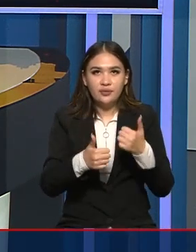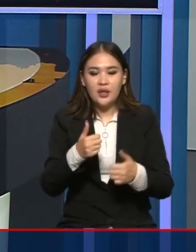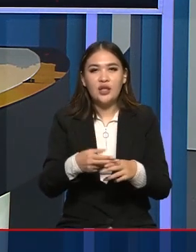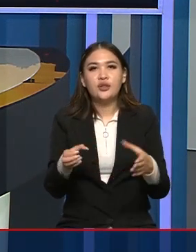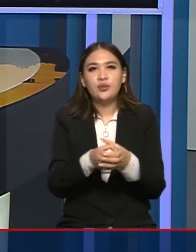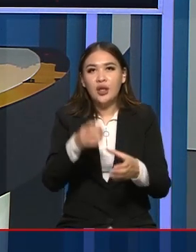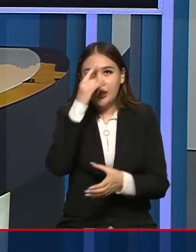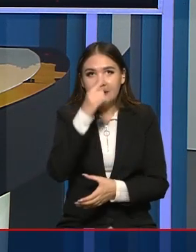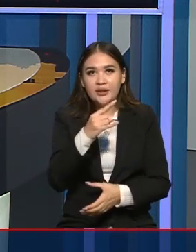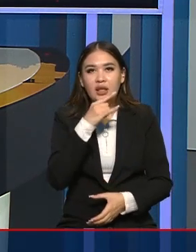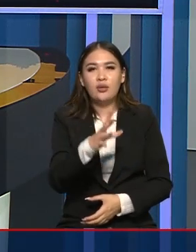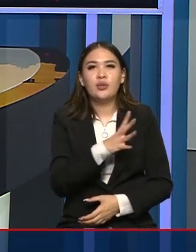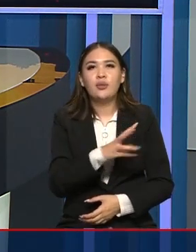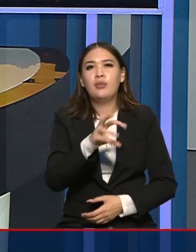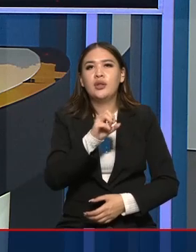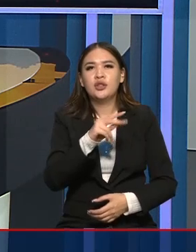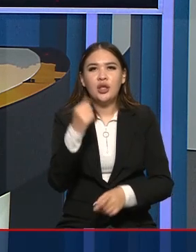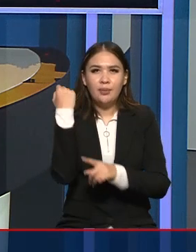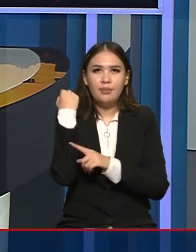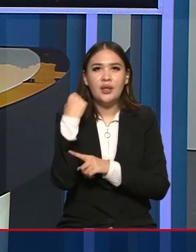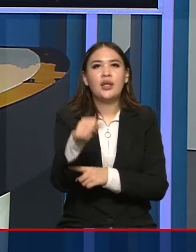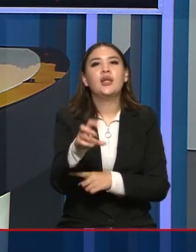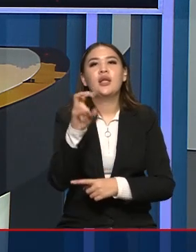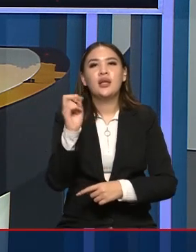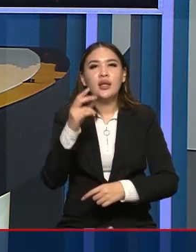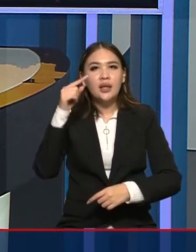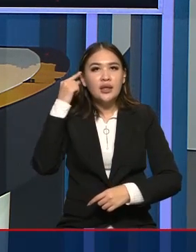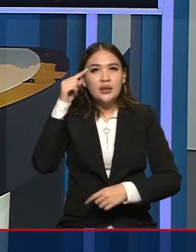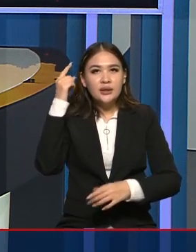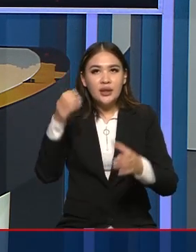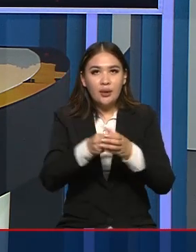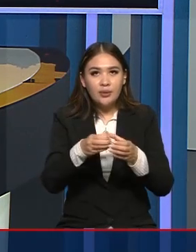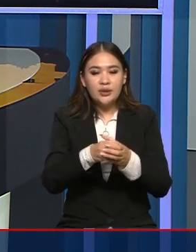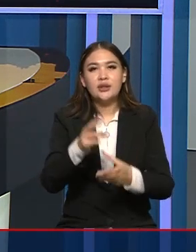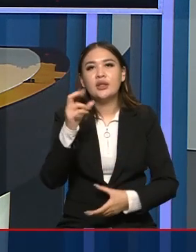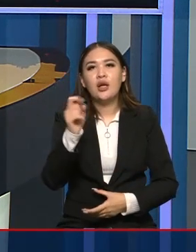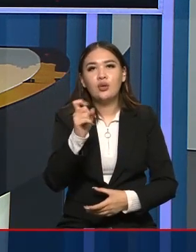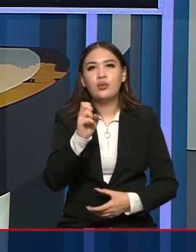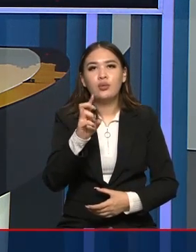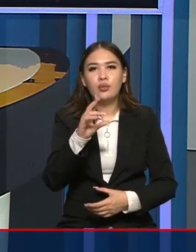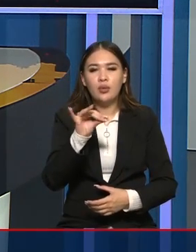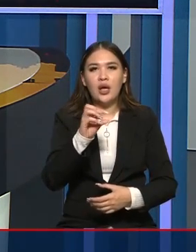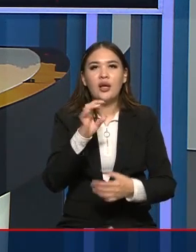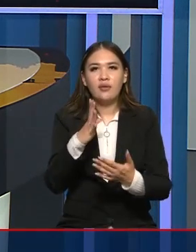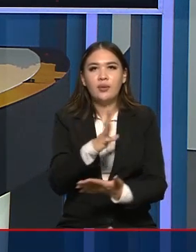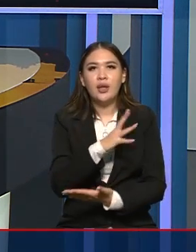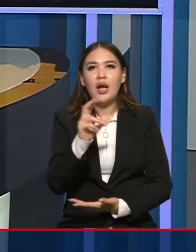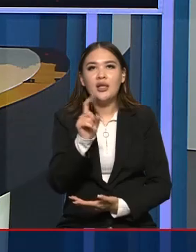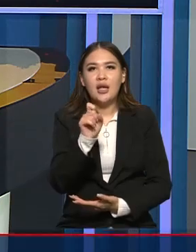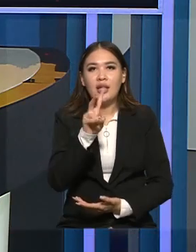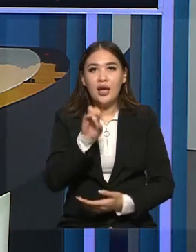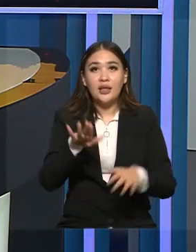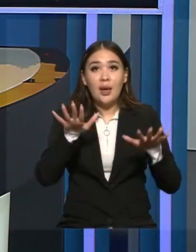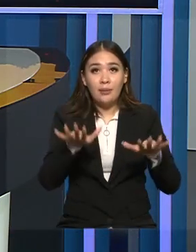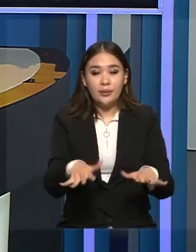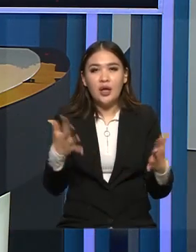в очень драматичном матче одержала победу над кыргызской командой. Азиза Закумбаева побывала на ипподроме «Казанат» и